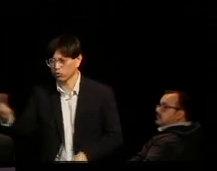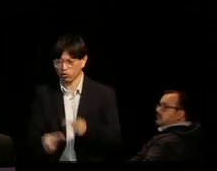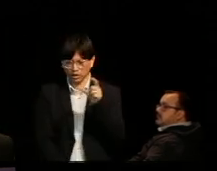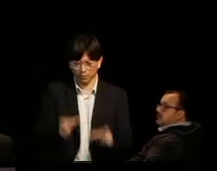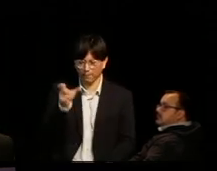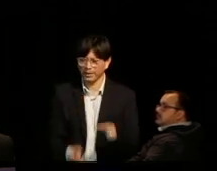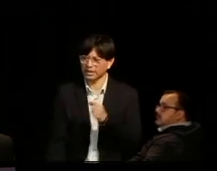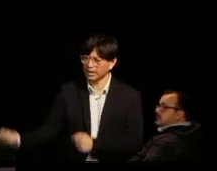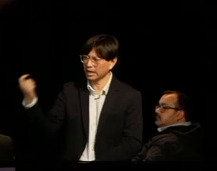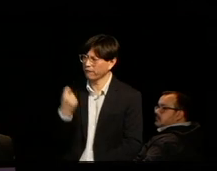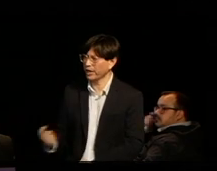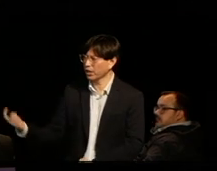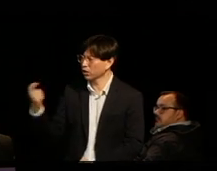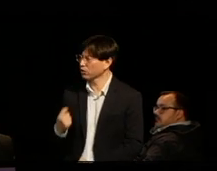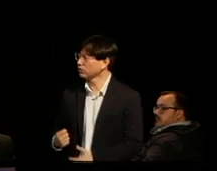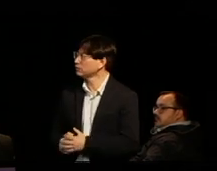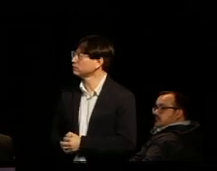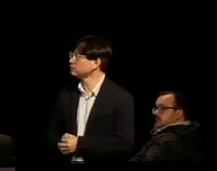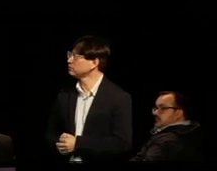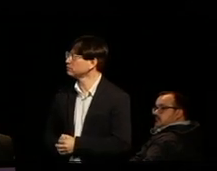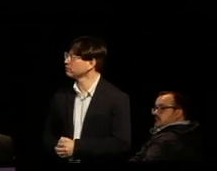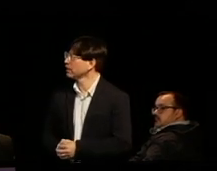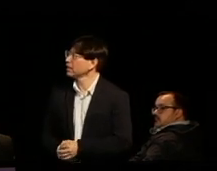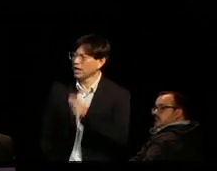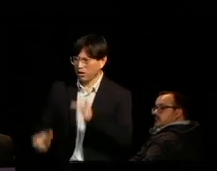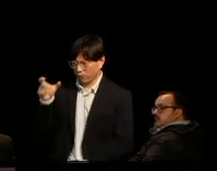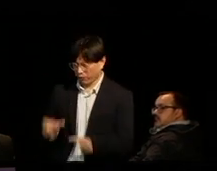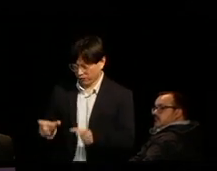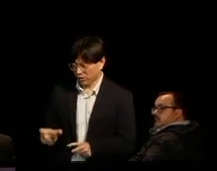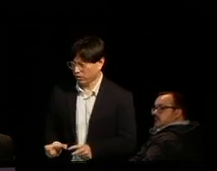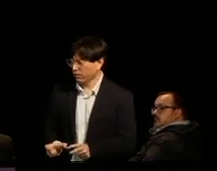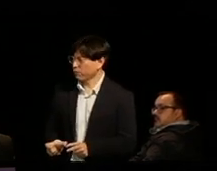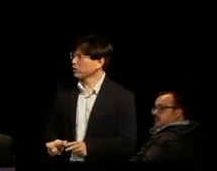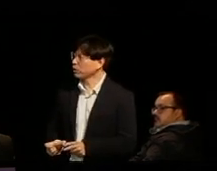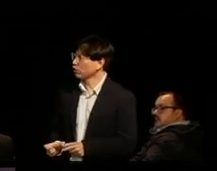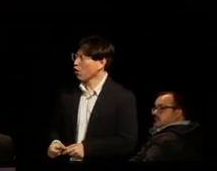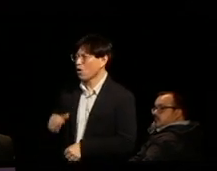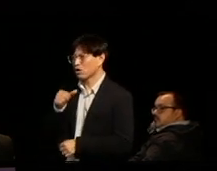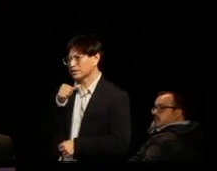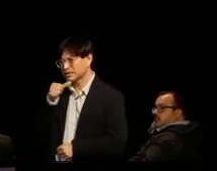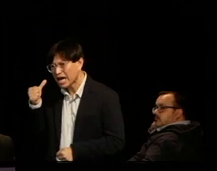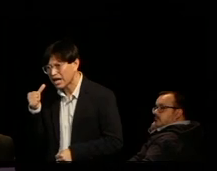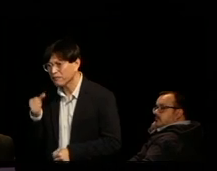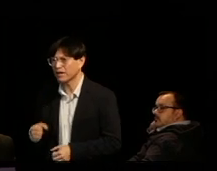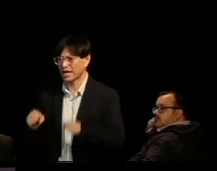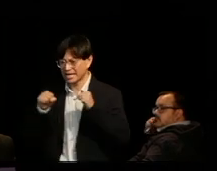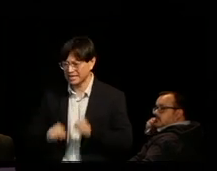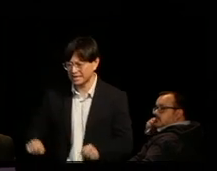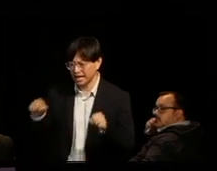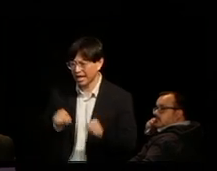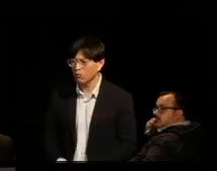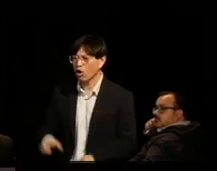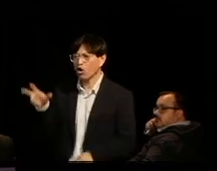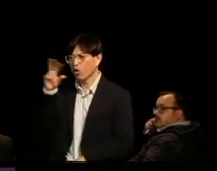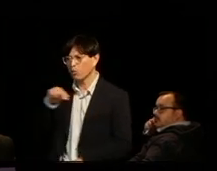catechesi certamente il fatto di avere quel bambino in qualche modo mi obbliga a fare così perché sennò non riesco a comunicare con lui ma